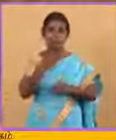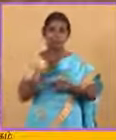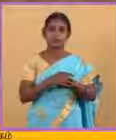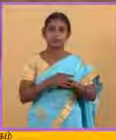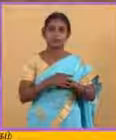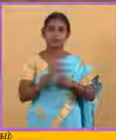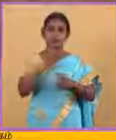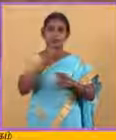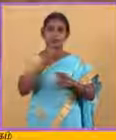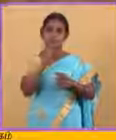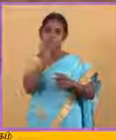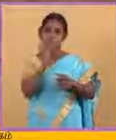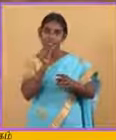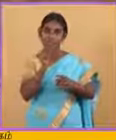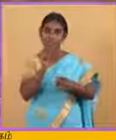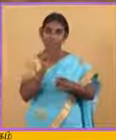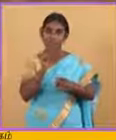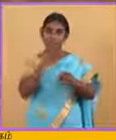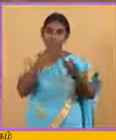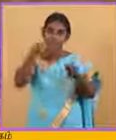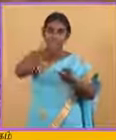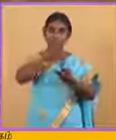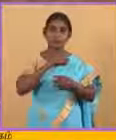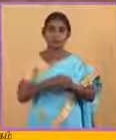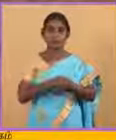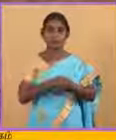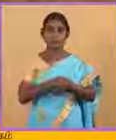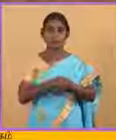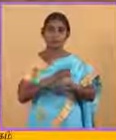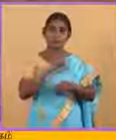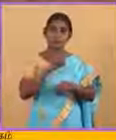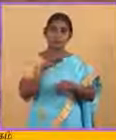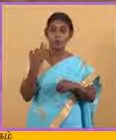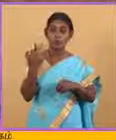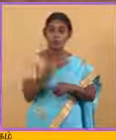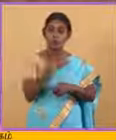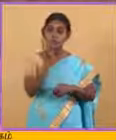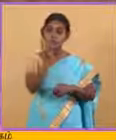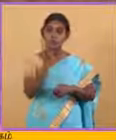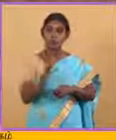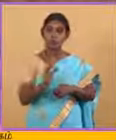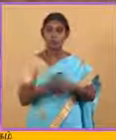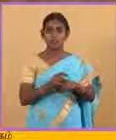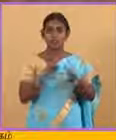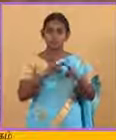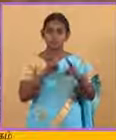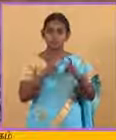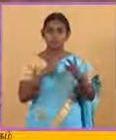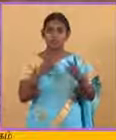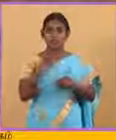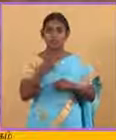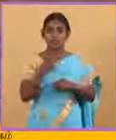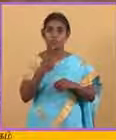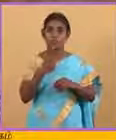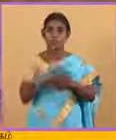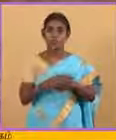மொழி. அடுத்து, இந்த ஓரெழுத்து ஒரு மொழியிலிருந்து தோன்றிய புதிய சொற்கள். இந்த மூணு கருத்து தான். அதைத்தான் நம்ம என்ன செய்ய